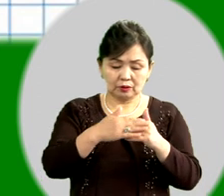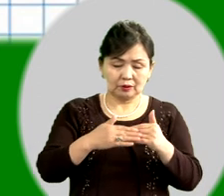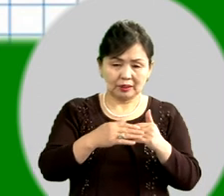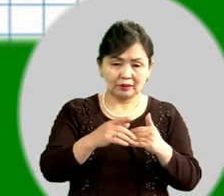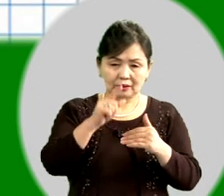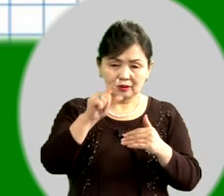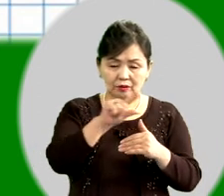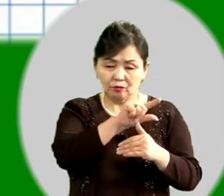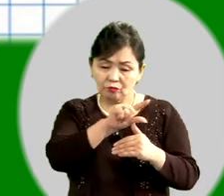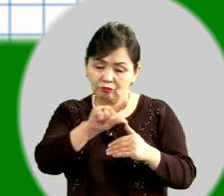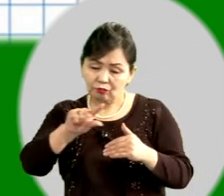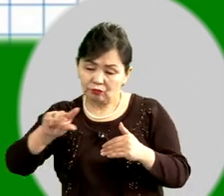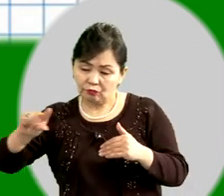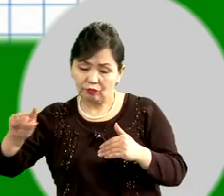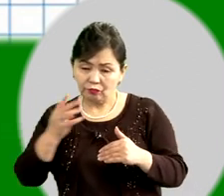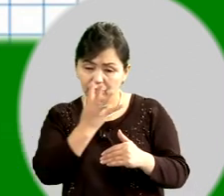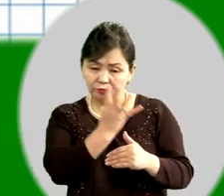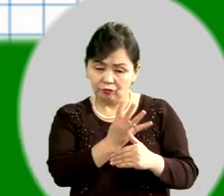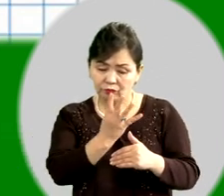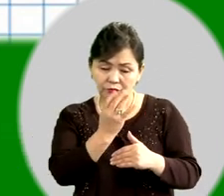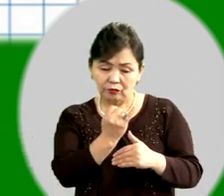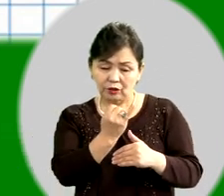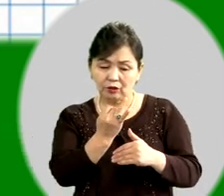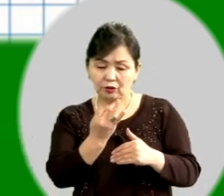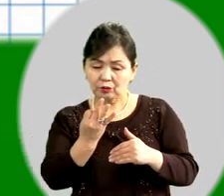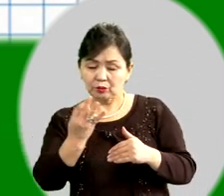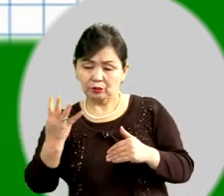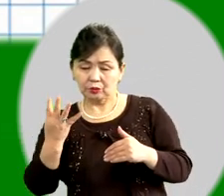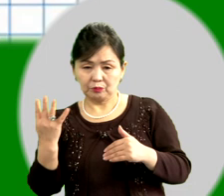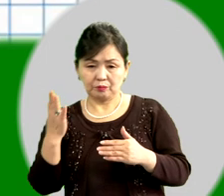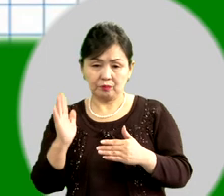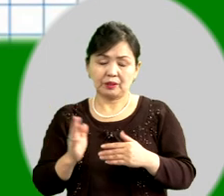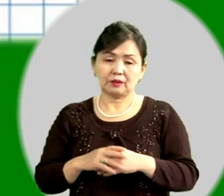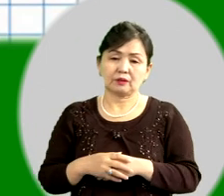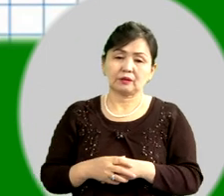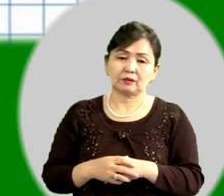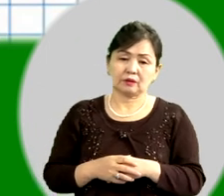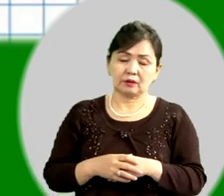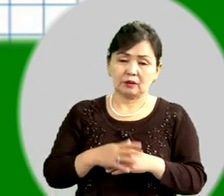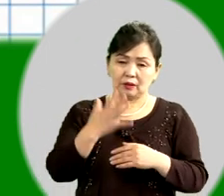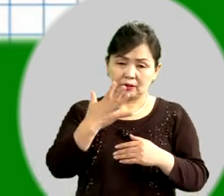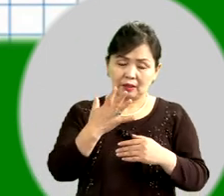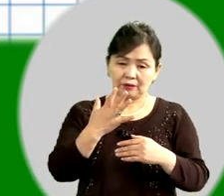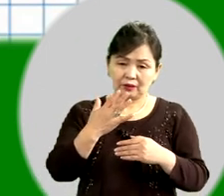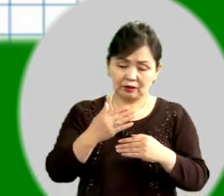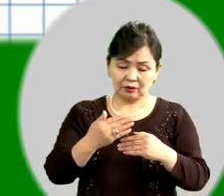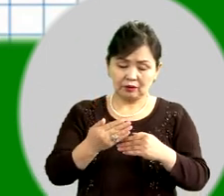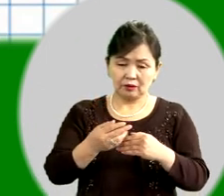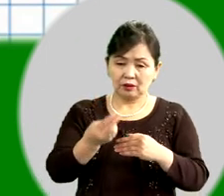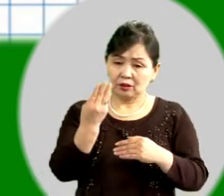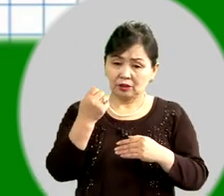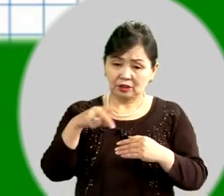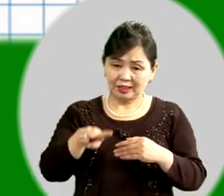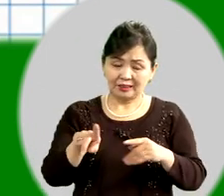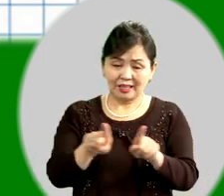хэлбэл тасалгаа гэж бодоход түүний дөрвөн хана гэд төсөөлөрөө хүмүүдээ. За, тэгвэл тав дахь талсыг шал гэж